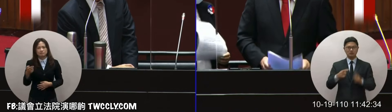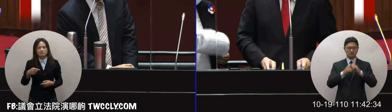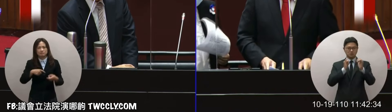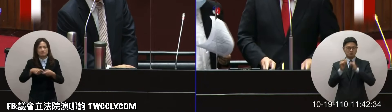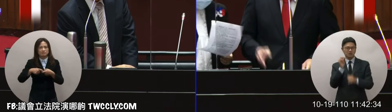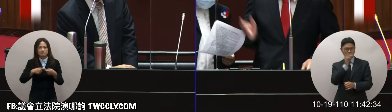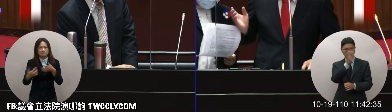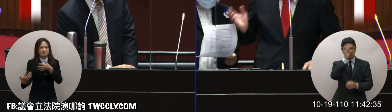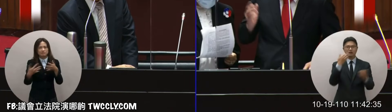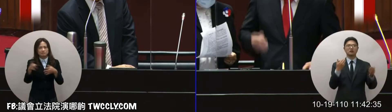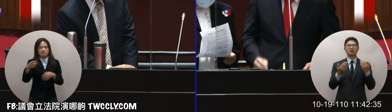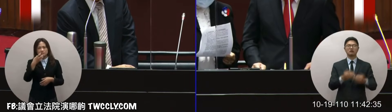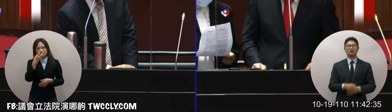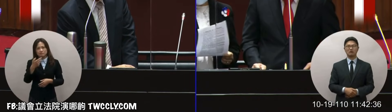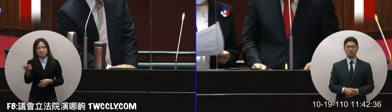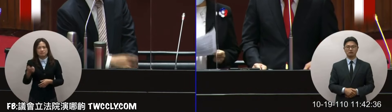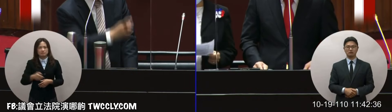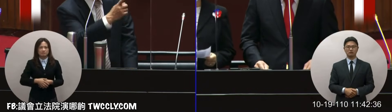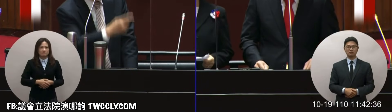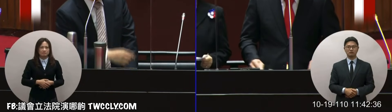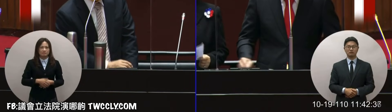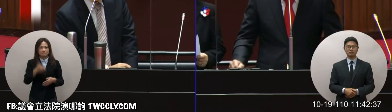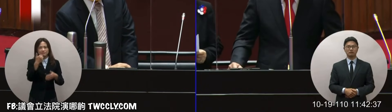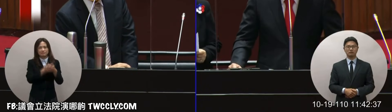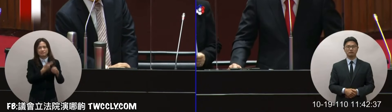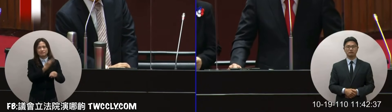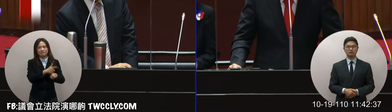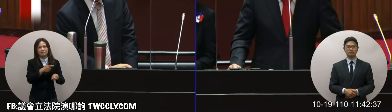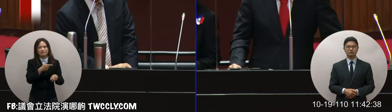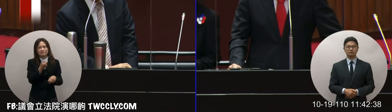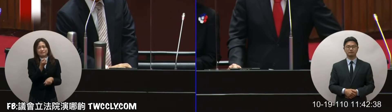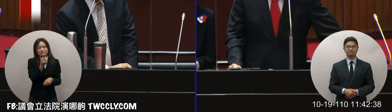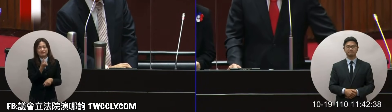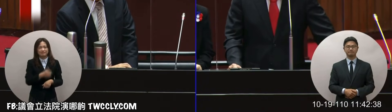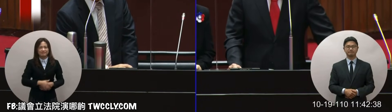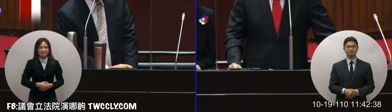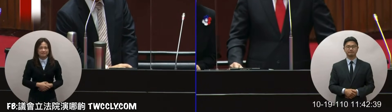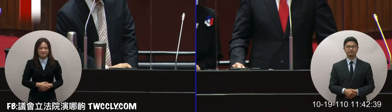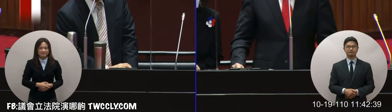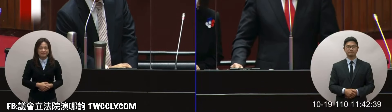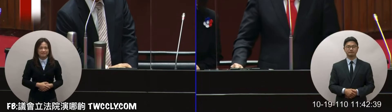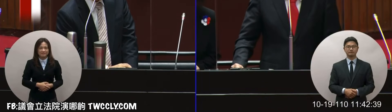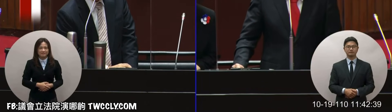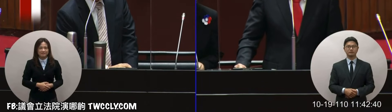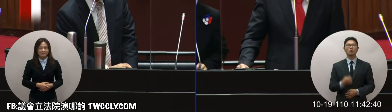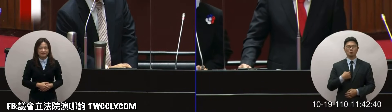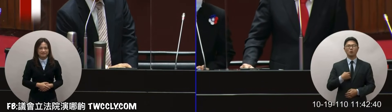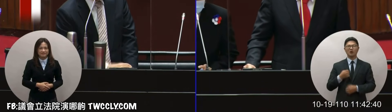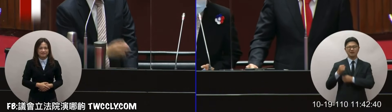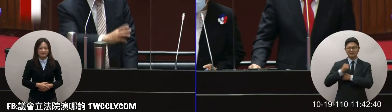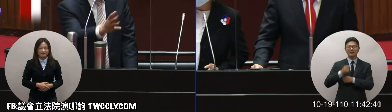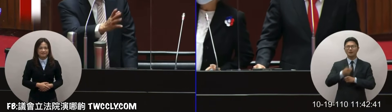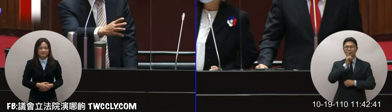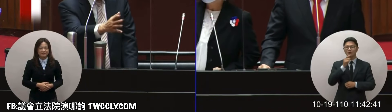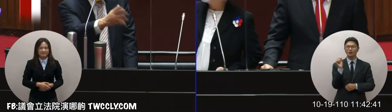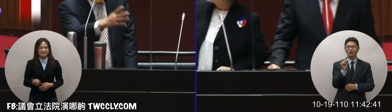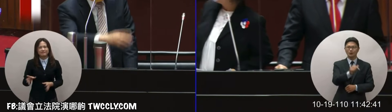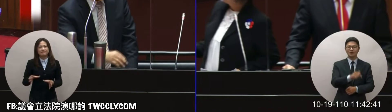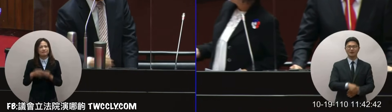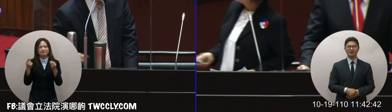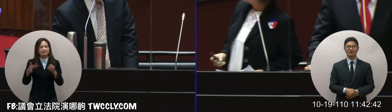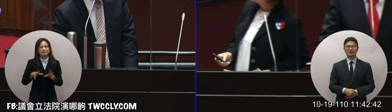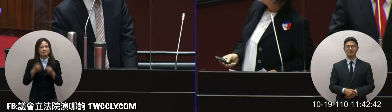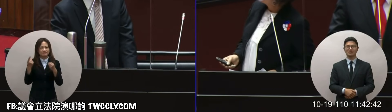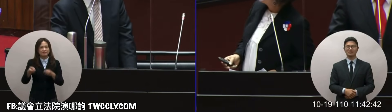好，是不是？来， 我还剩6分钟呢， 我尽量较紧的哈。 来，院长，你免啦，有